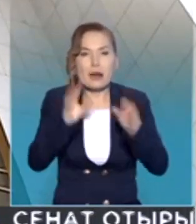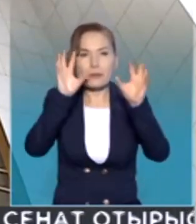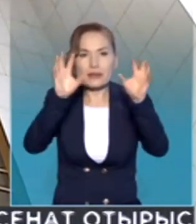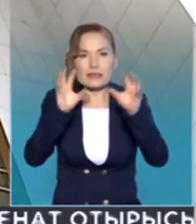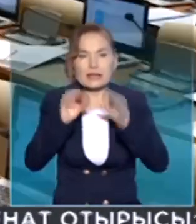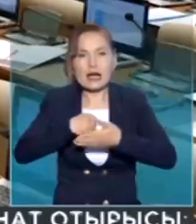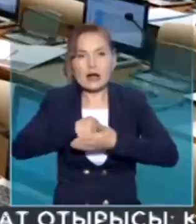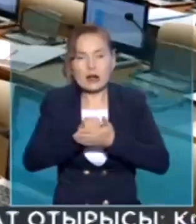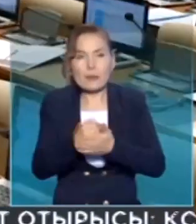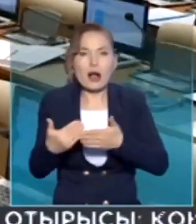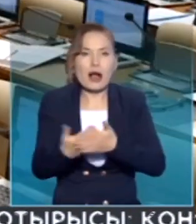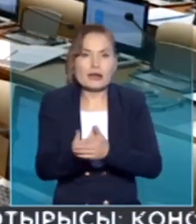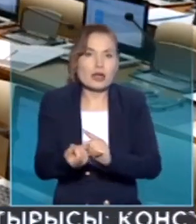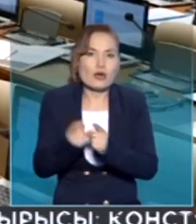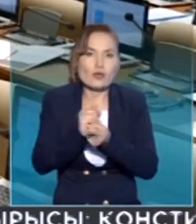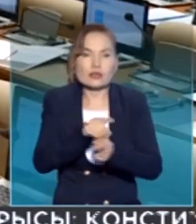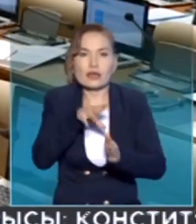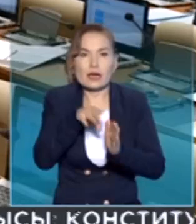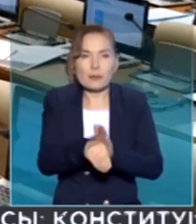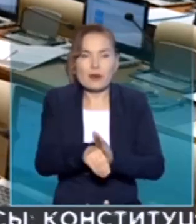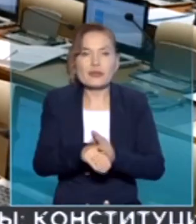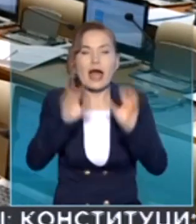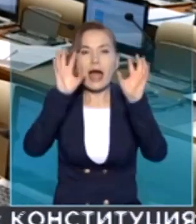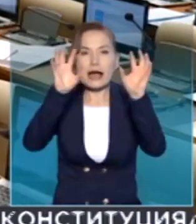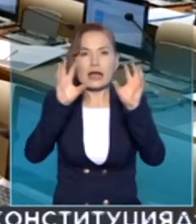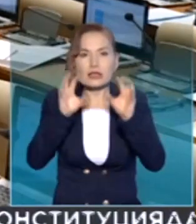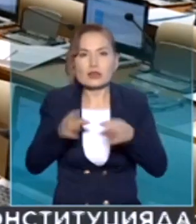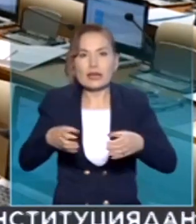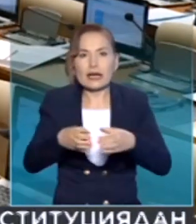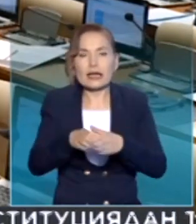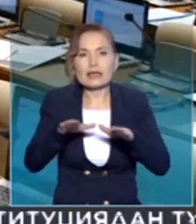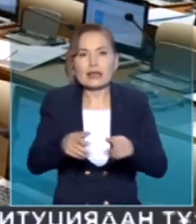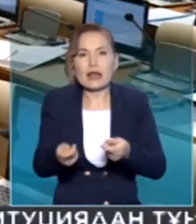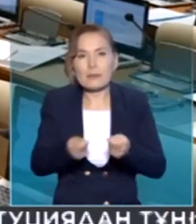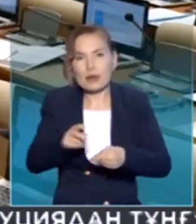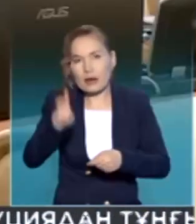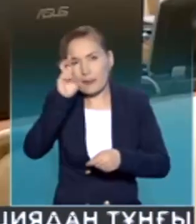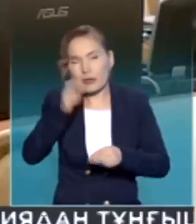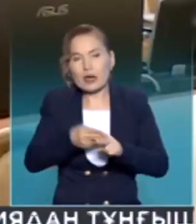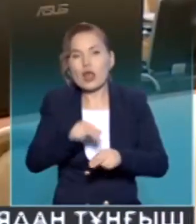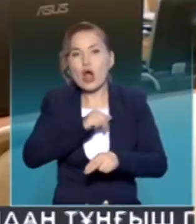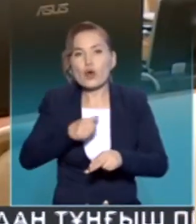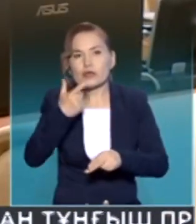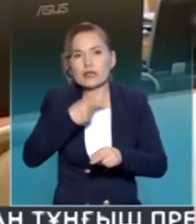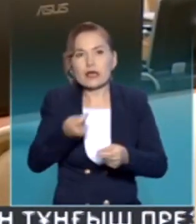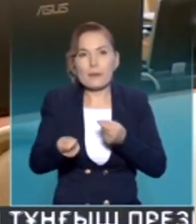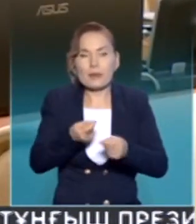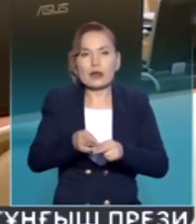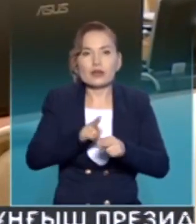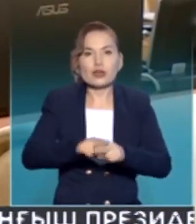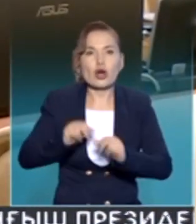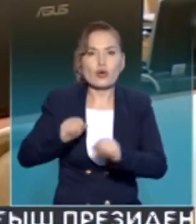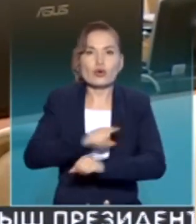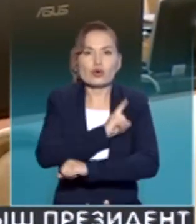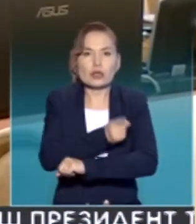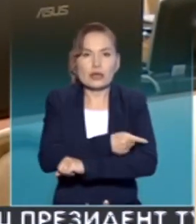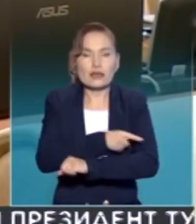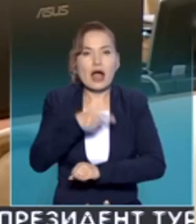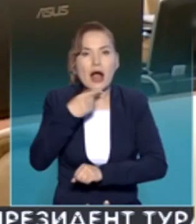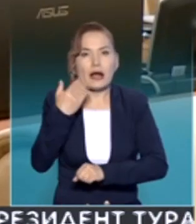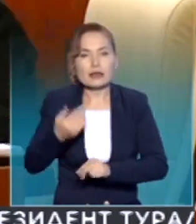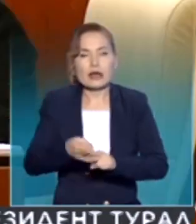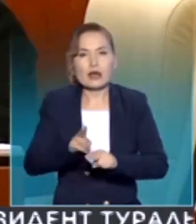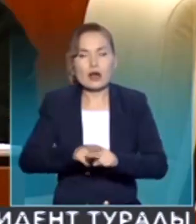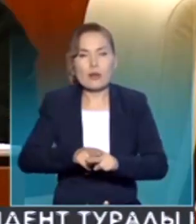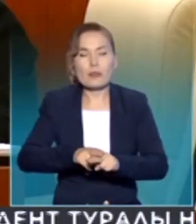қайта форматтауға бағытталған. Конституциялық кеңес жергілікті мемлекеттік басқару және өзін-өзі басқару кепілдік күшейтілгенін атап өтті.